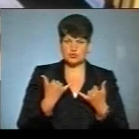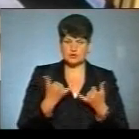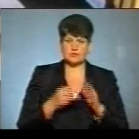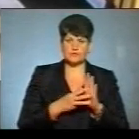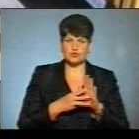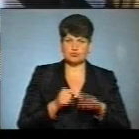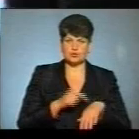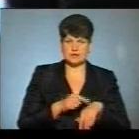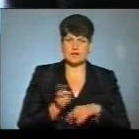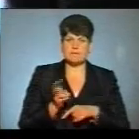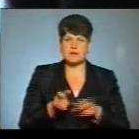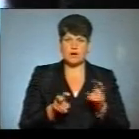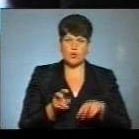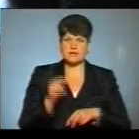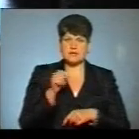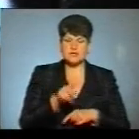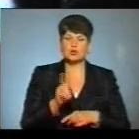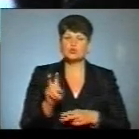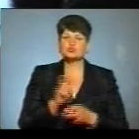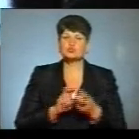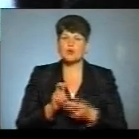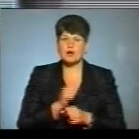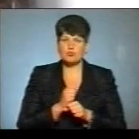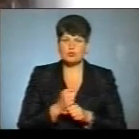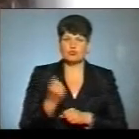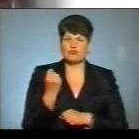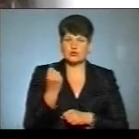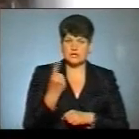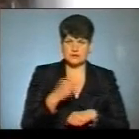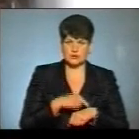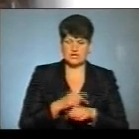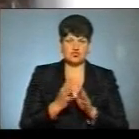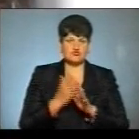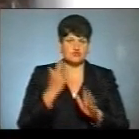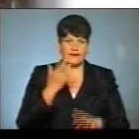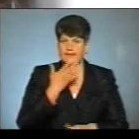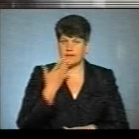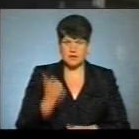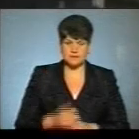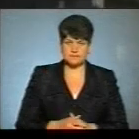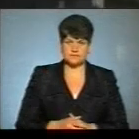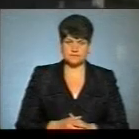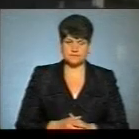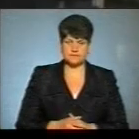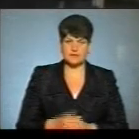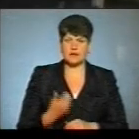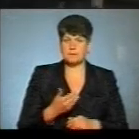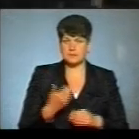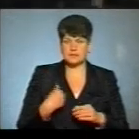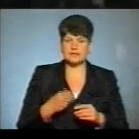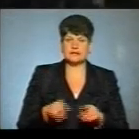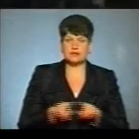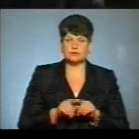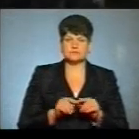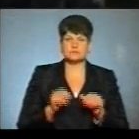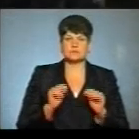8 години приходять ті, хто шукають роботу. Об 11 годині черги немає. Ми також прикріпили